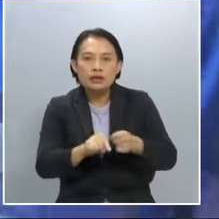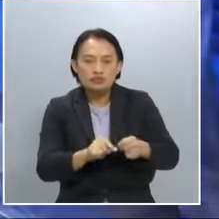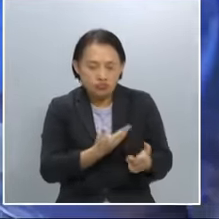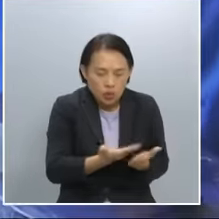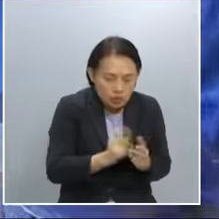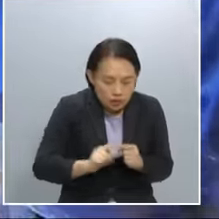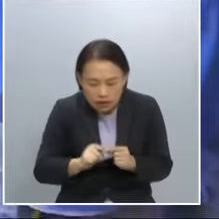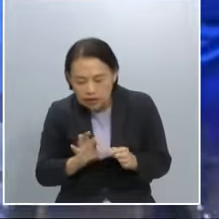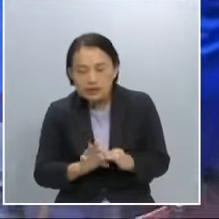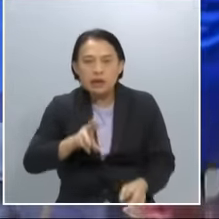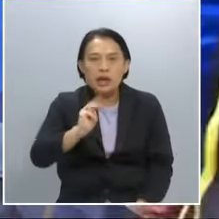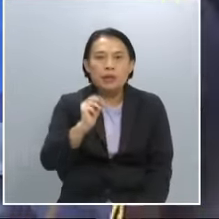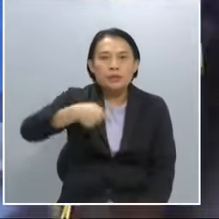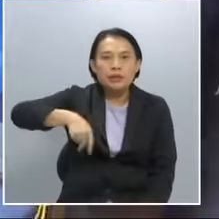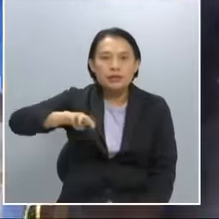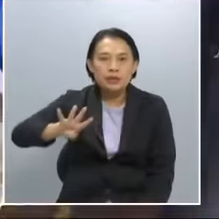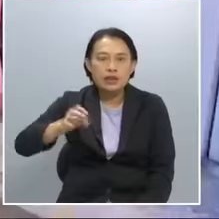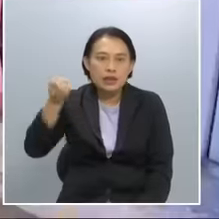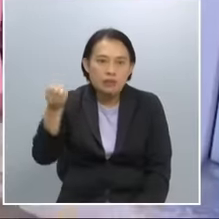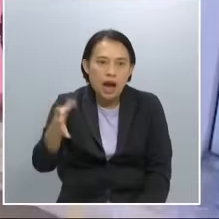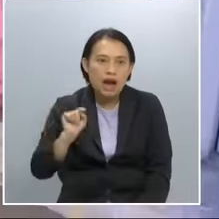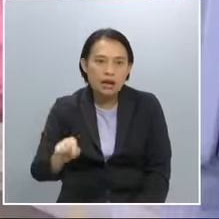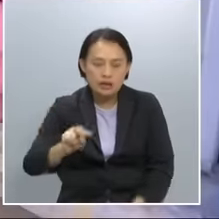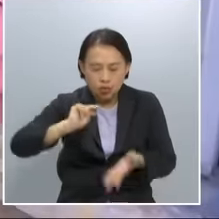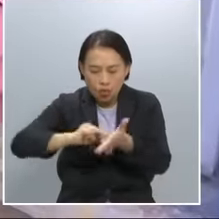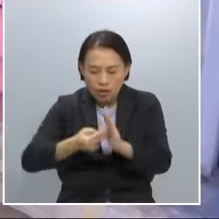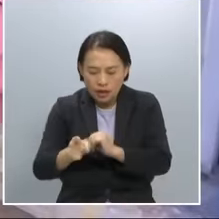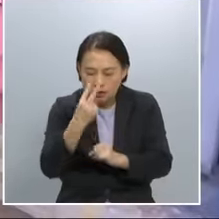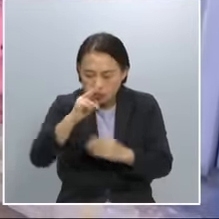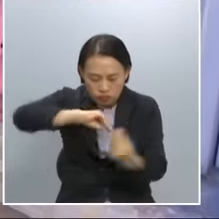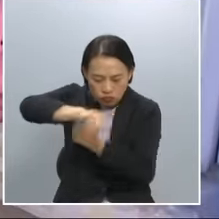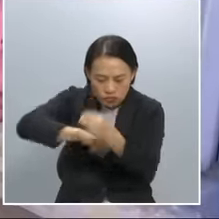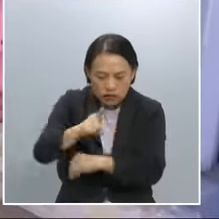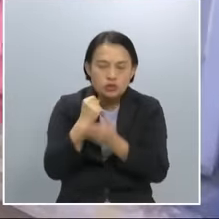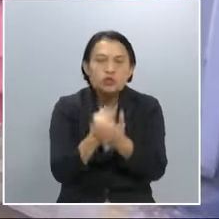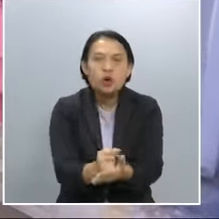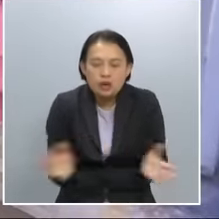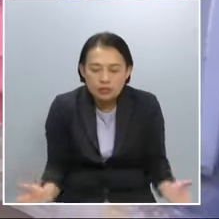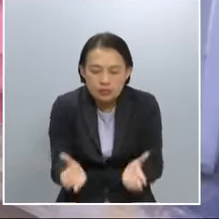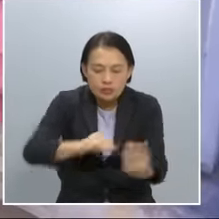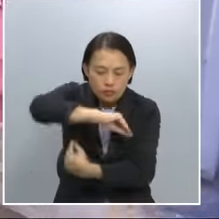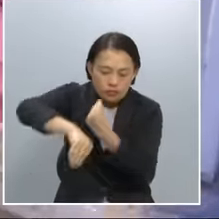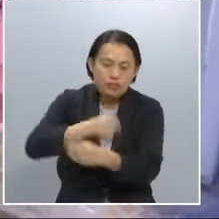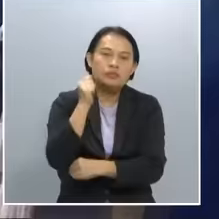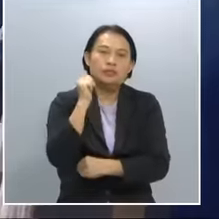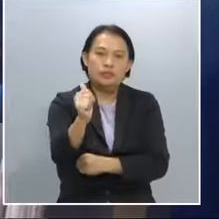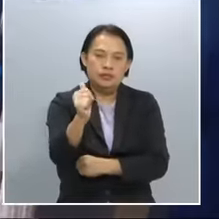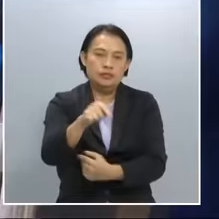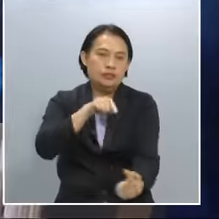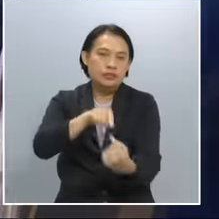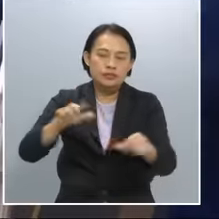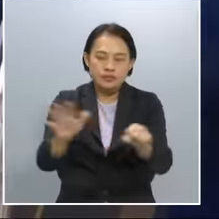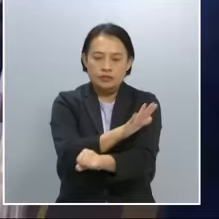รือ MPC สูงนั่นหมายถึงการกระตุ้นเศรษฐกิจได้ทันทีแล้วก็มีประสิทธิภาพอ่